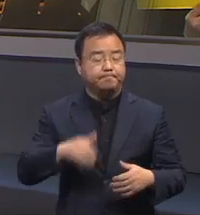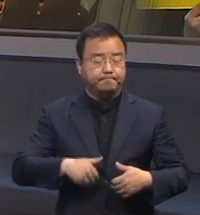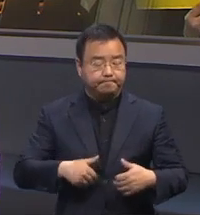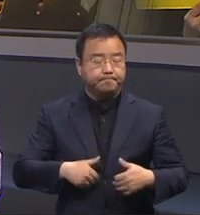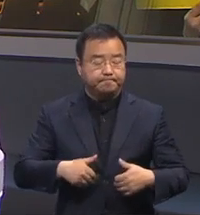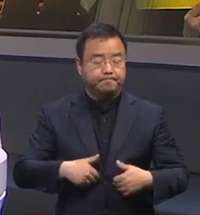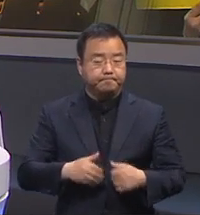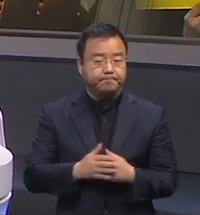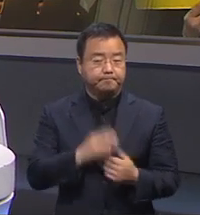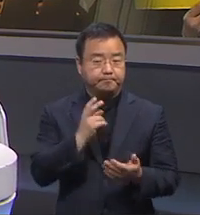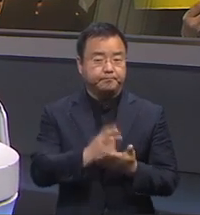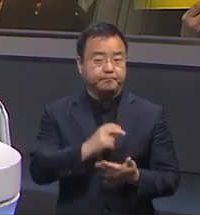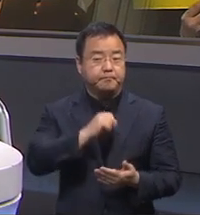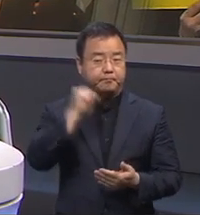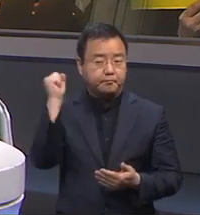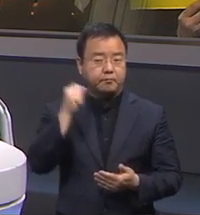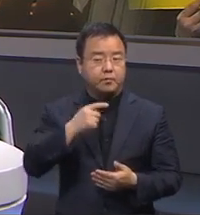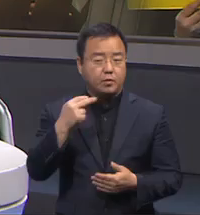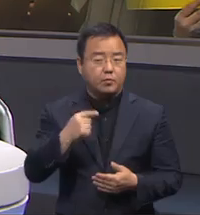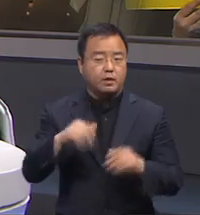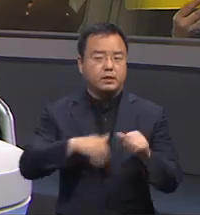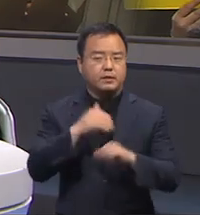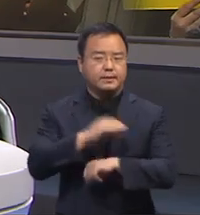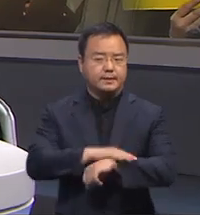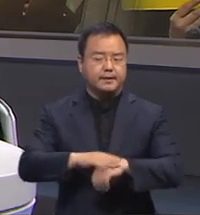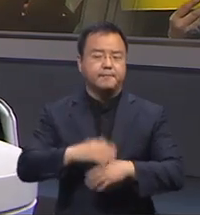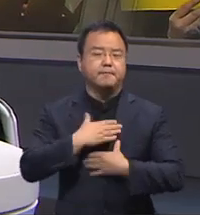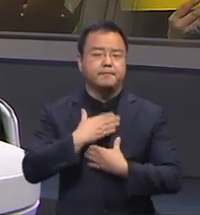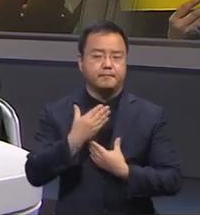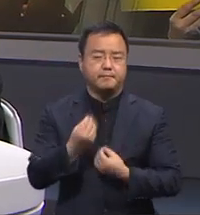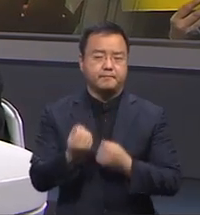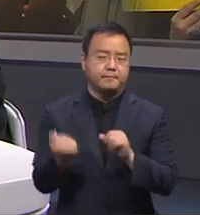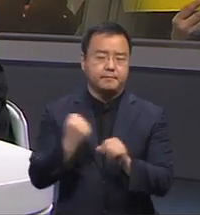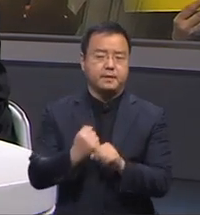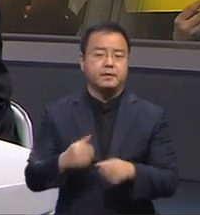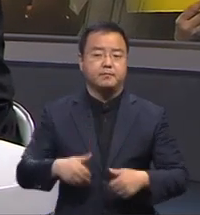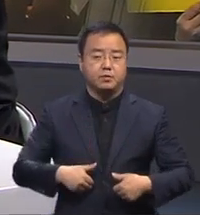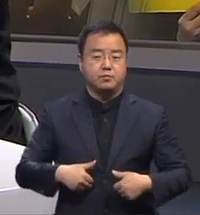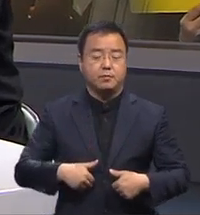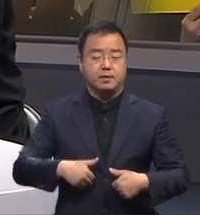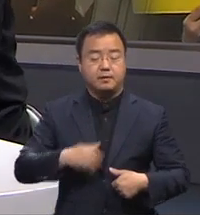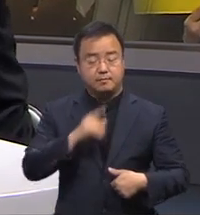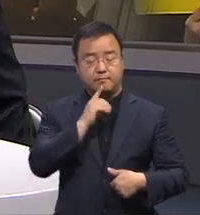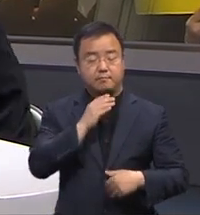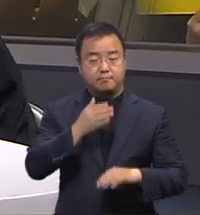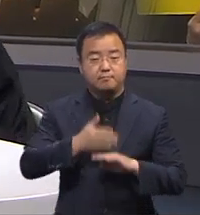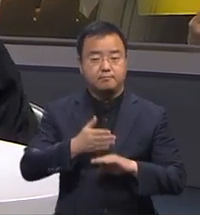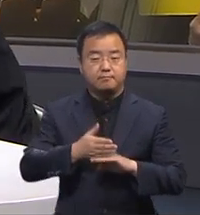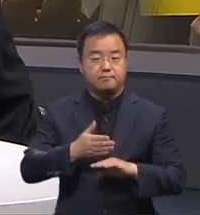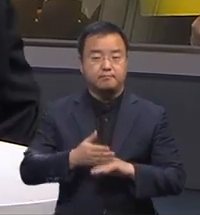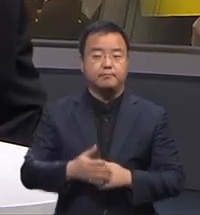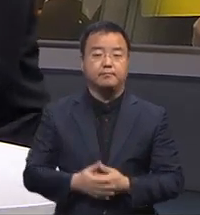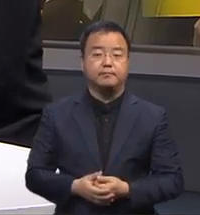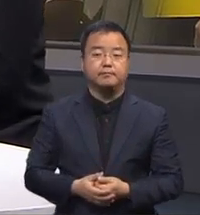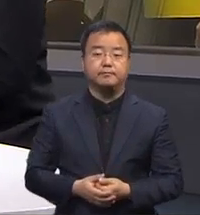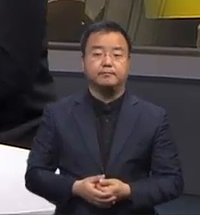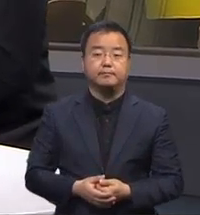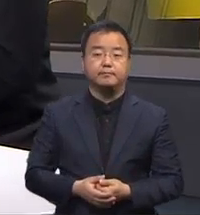법안이 통과 된다 하더라도 현장이 잘 안착되는 과제가 남을 것 같습니다 그렇습니다 4 황병기 다수가 있습니다 예 좋습니다